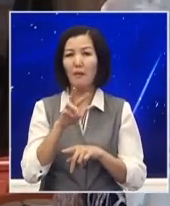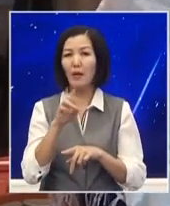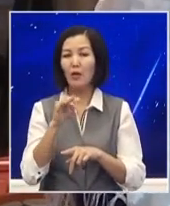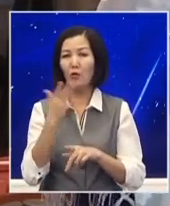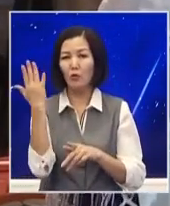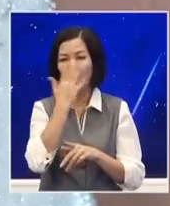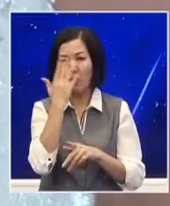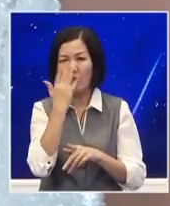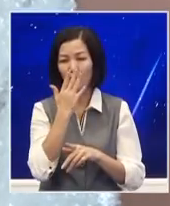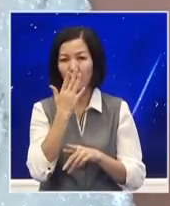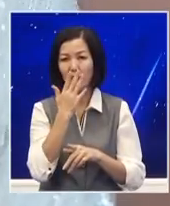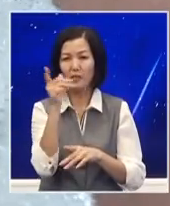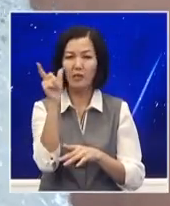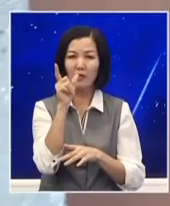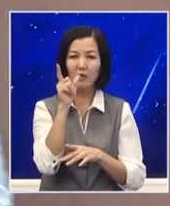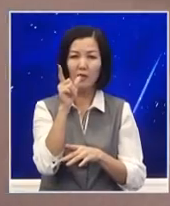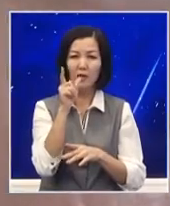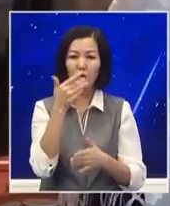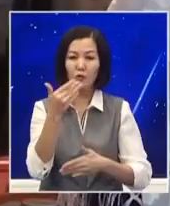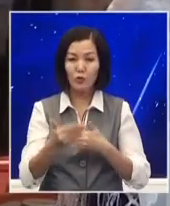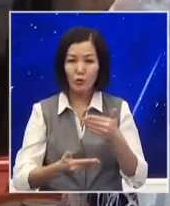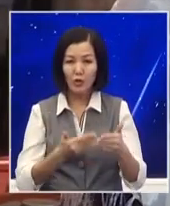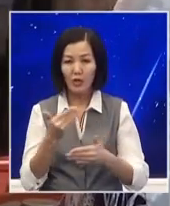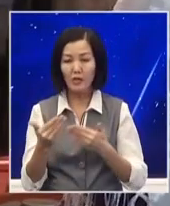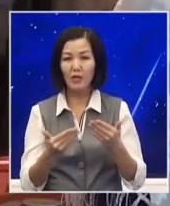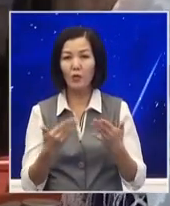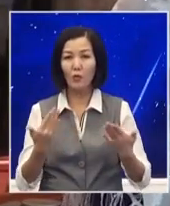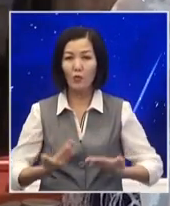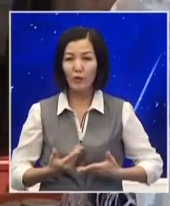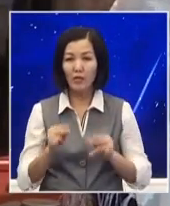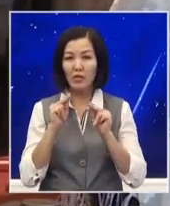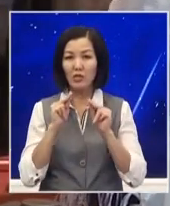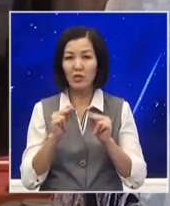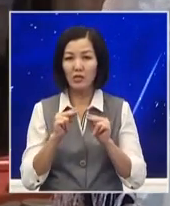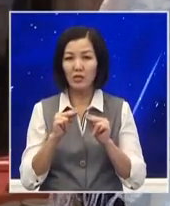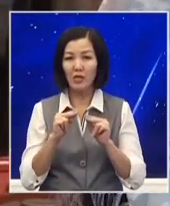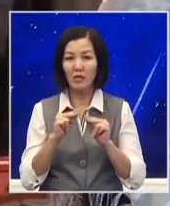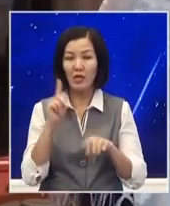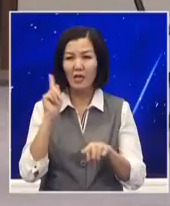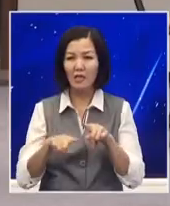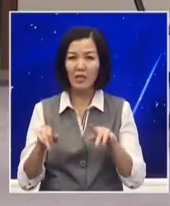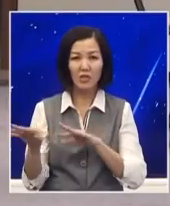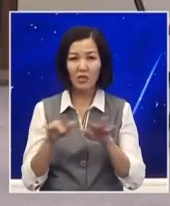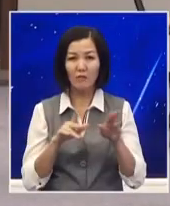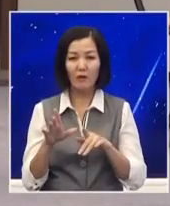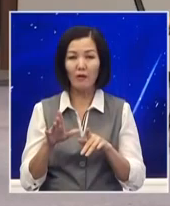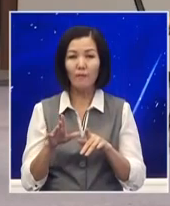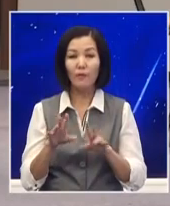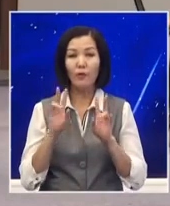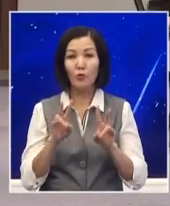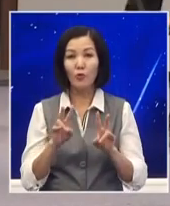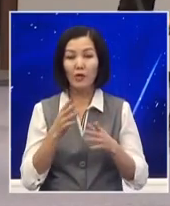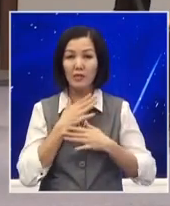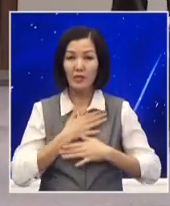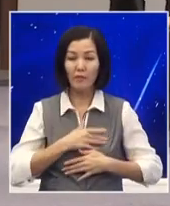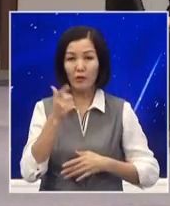де жаңағы жүргенде де тұрысымда да өмірде де мен шынымен де жылдам адам екенмін, тез қозғалады екенмін. Спектакльде